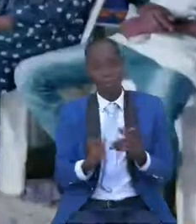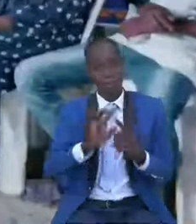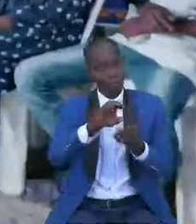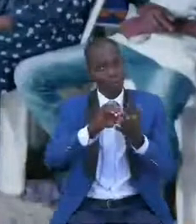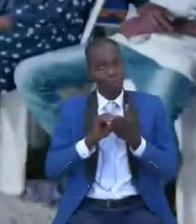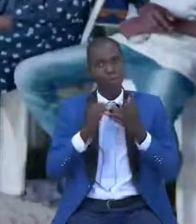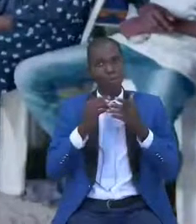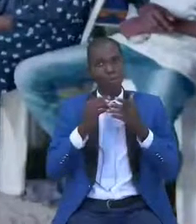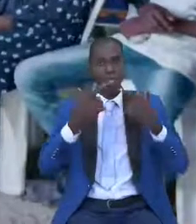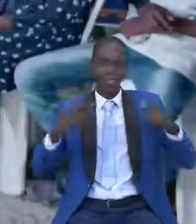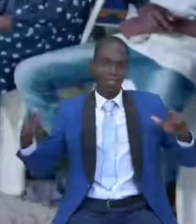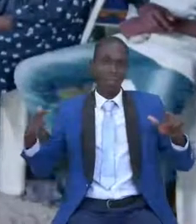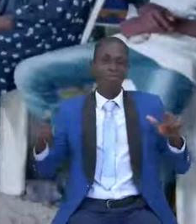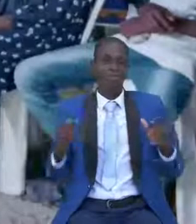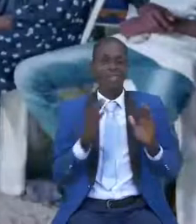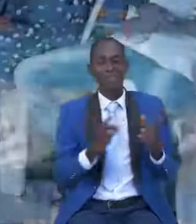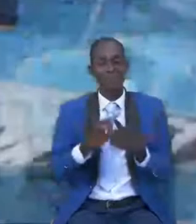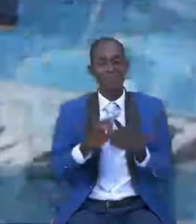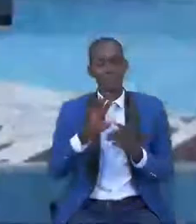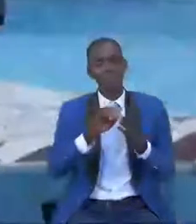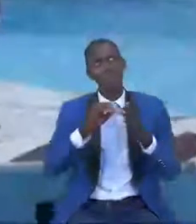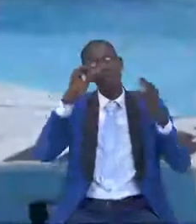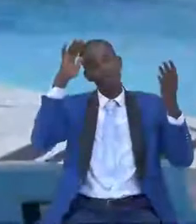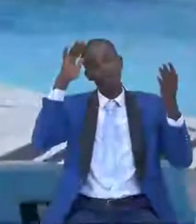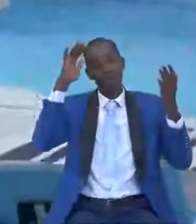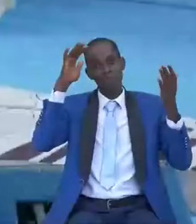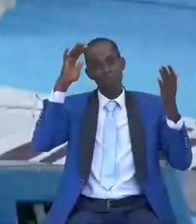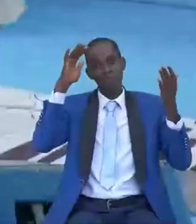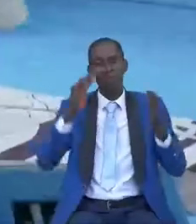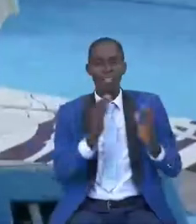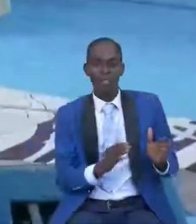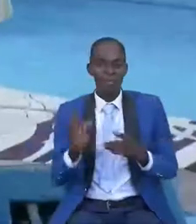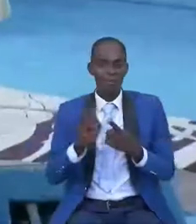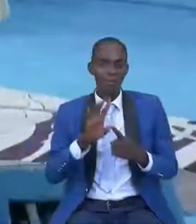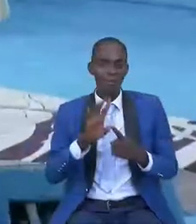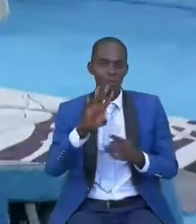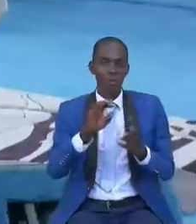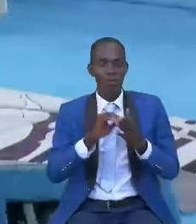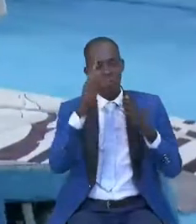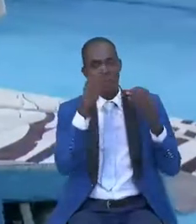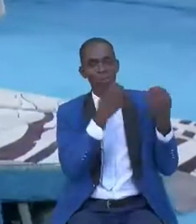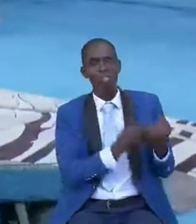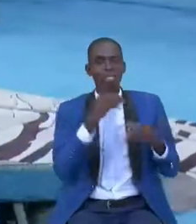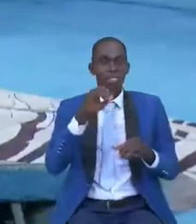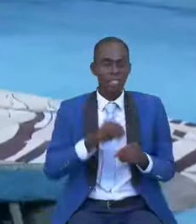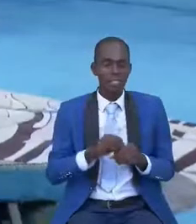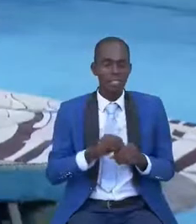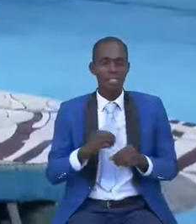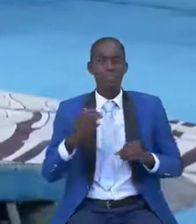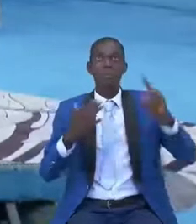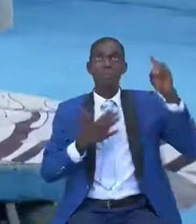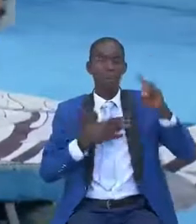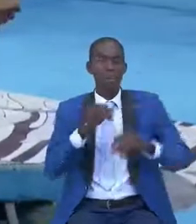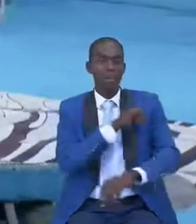dit, selon ta foi, ton langage, selon ton attente, selon